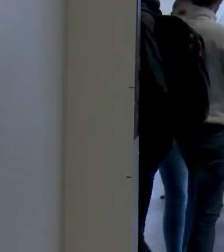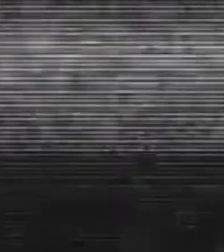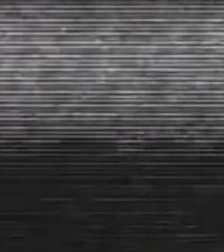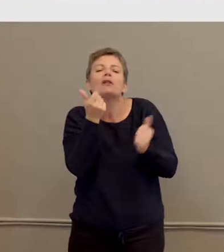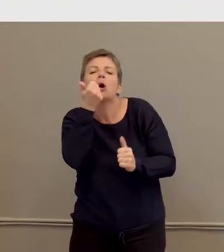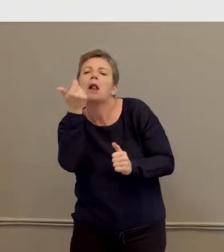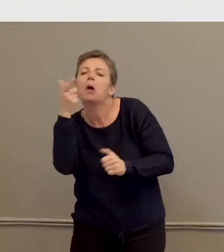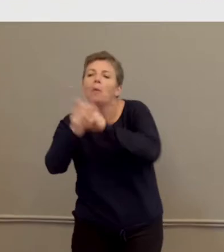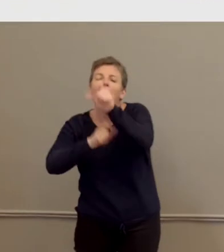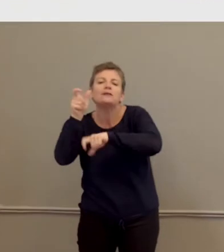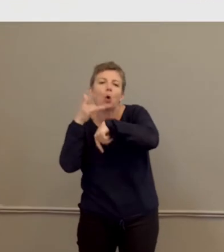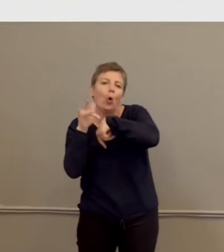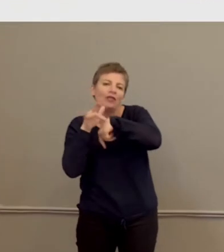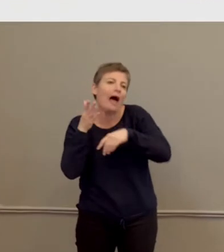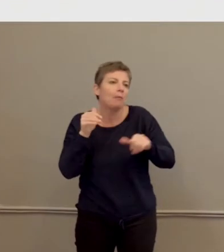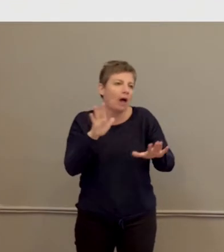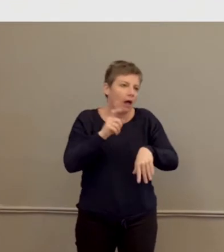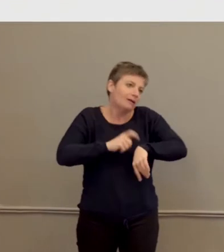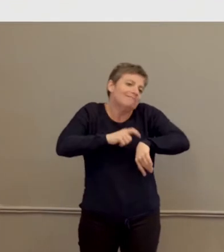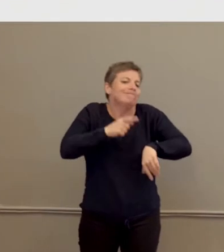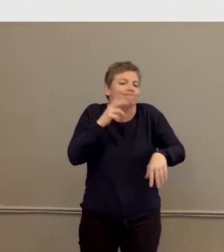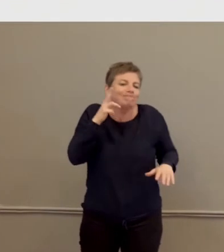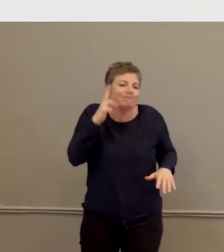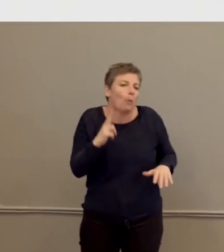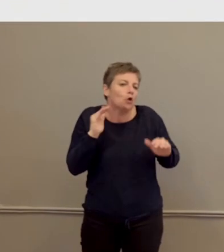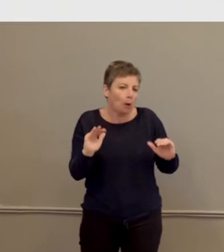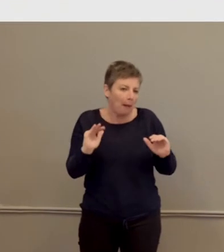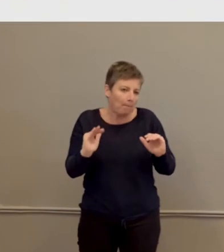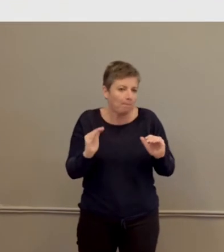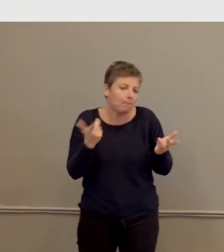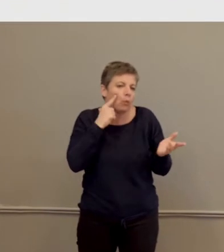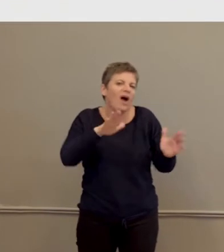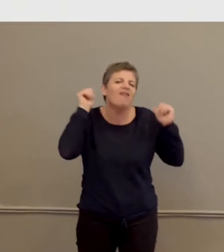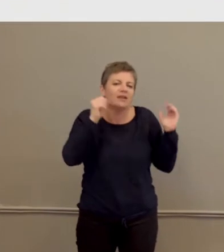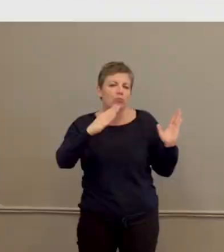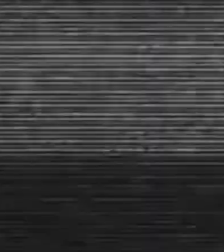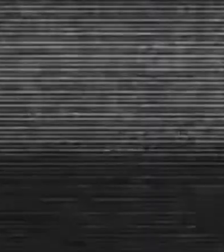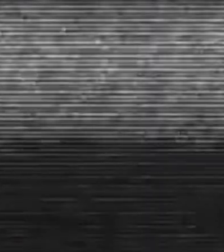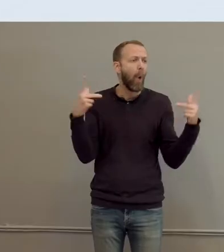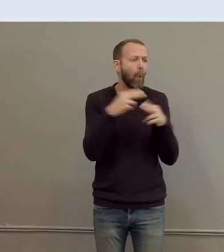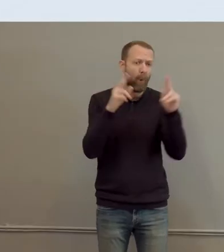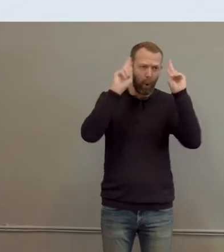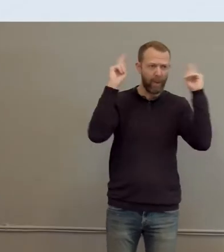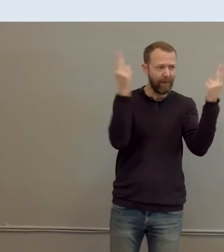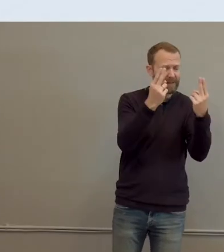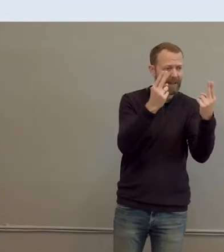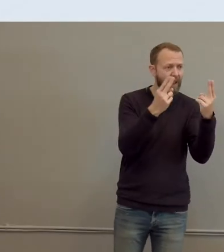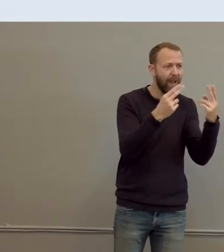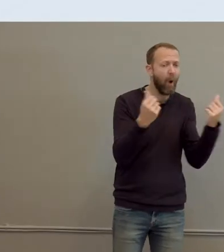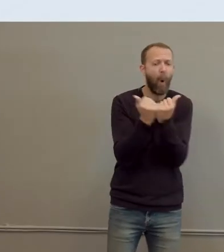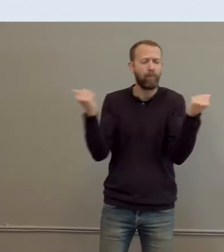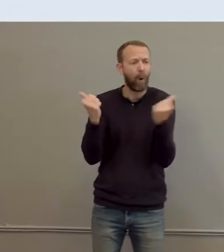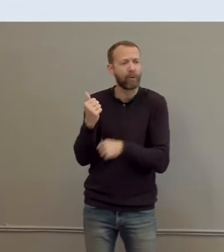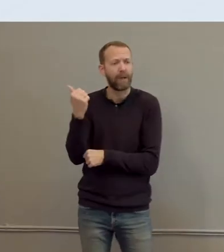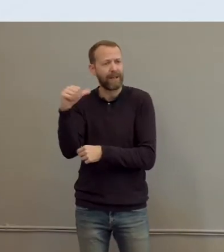— On va commencer, puisqu'il convient de pas prendre trop de retard. Alors, le handicap